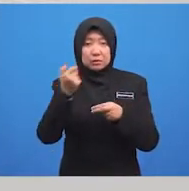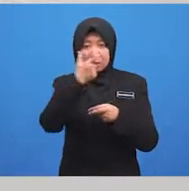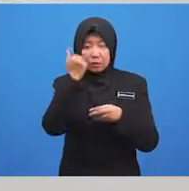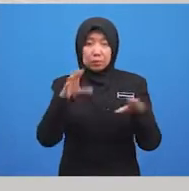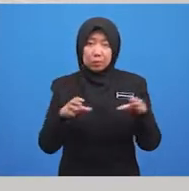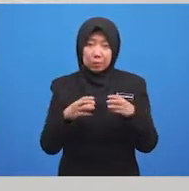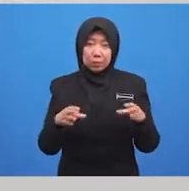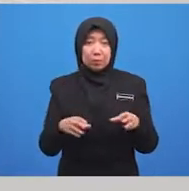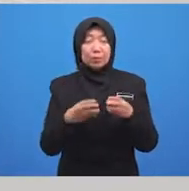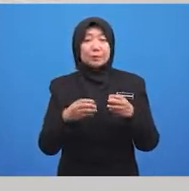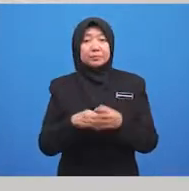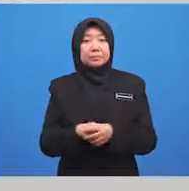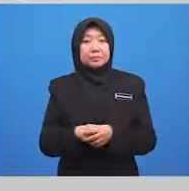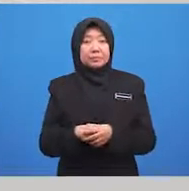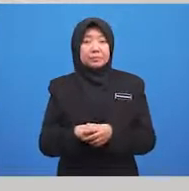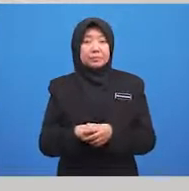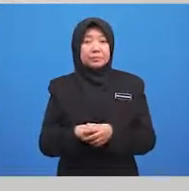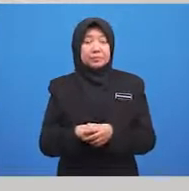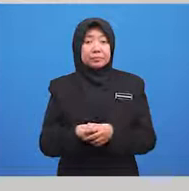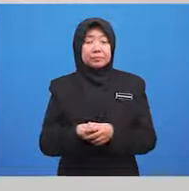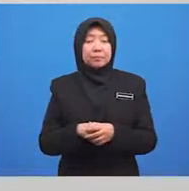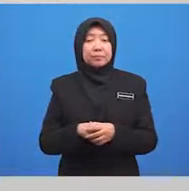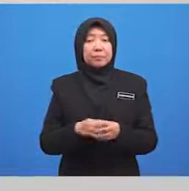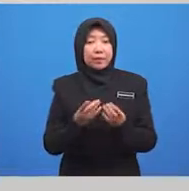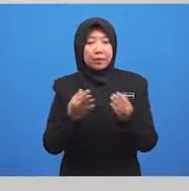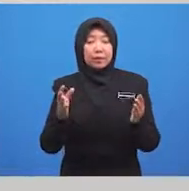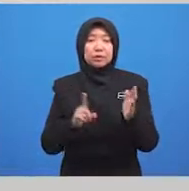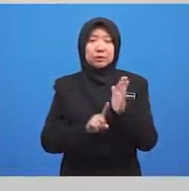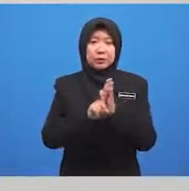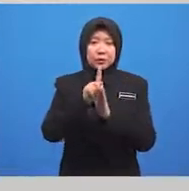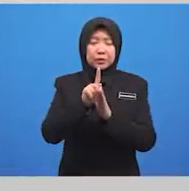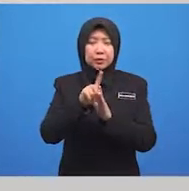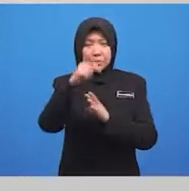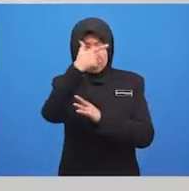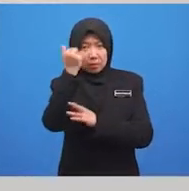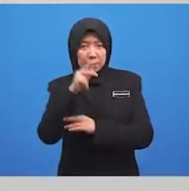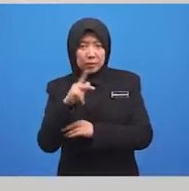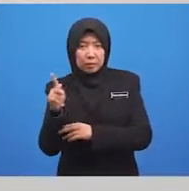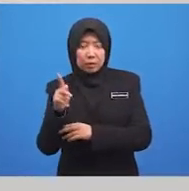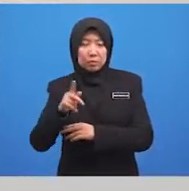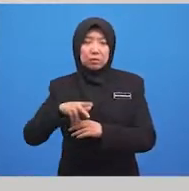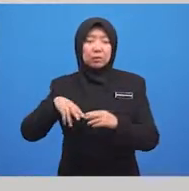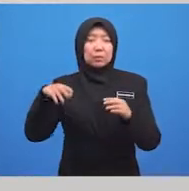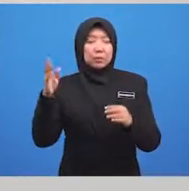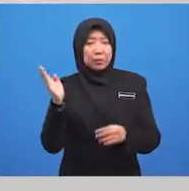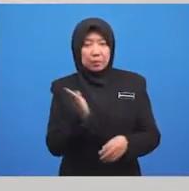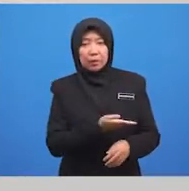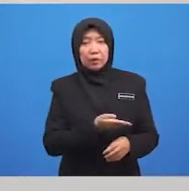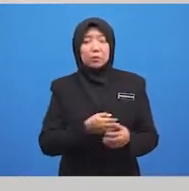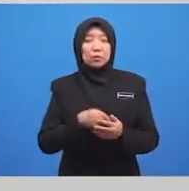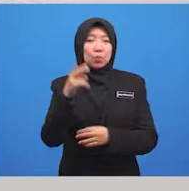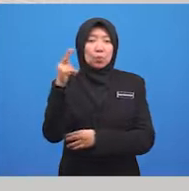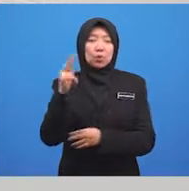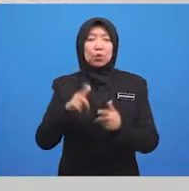pengangkutan, terutamanya di kawasan tanah tinggi, ia menyebabkan penebangan kawasan hutan yang